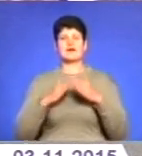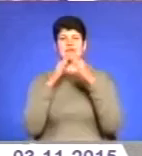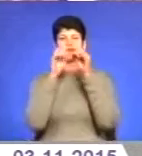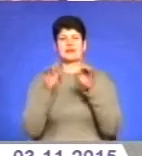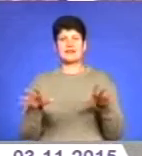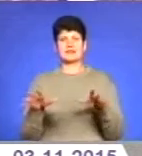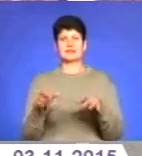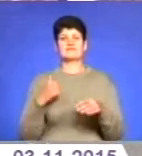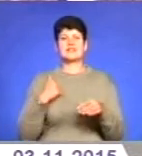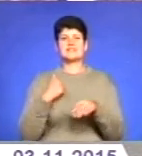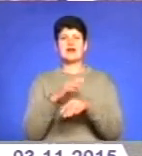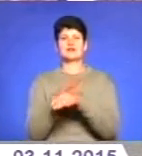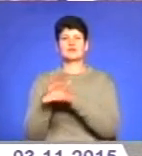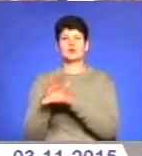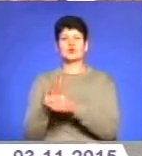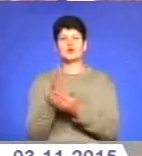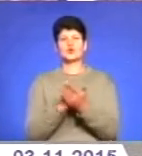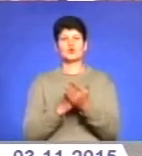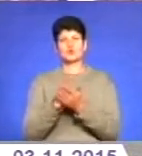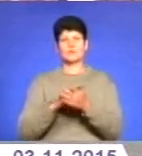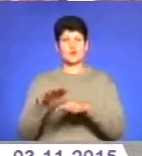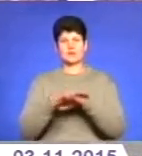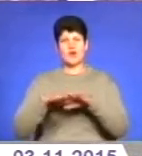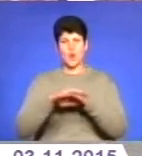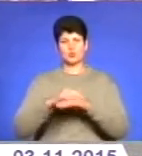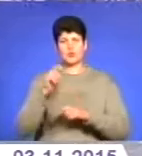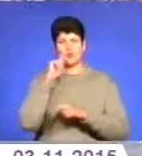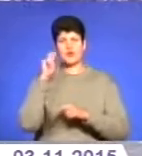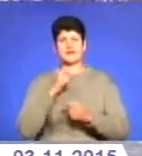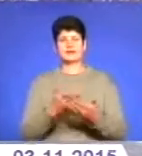військ і артилерії! Служимо народу України!